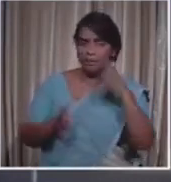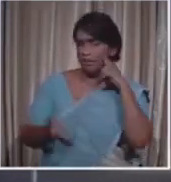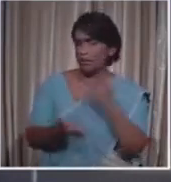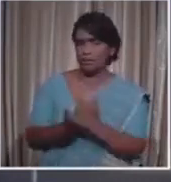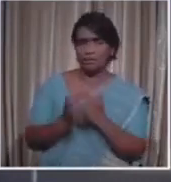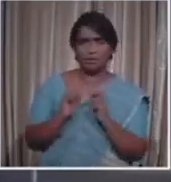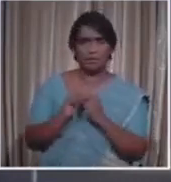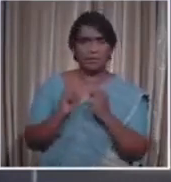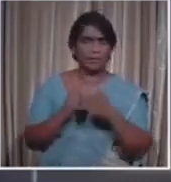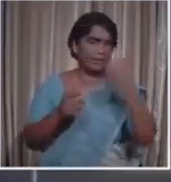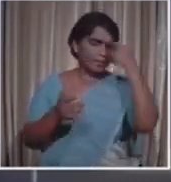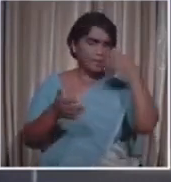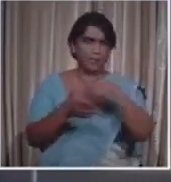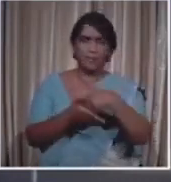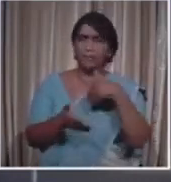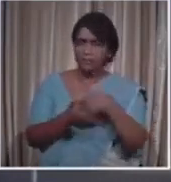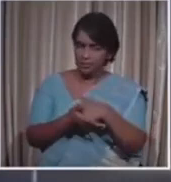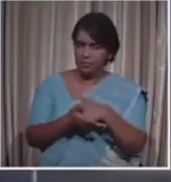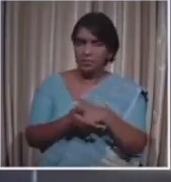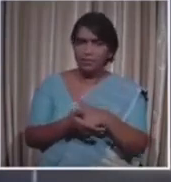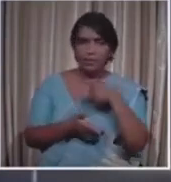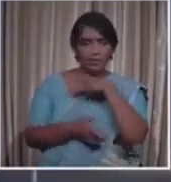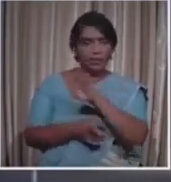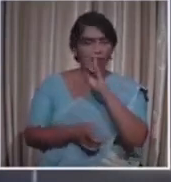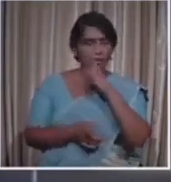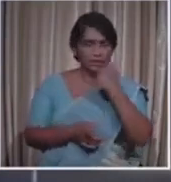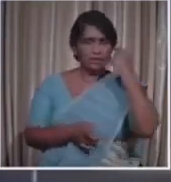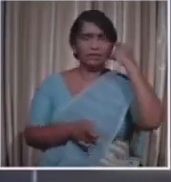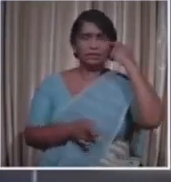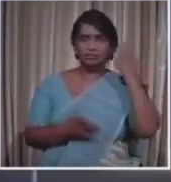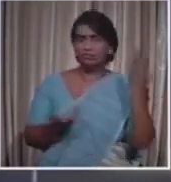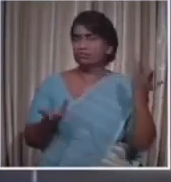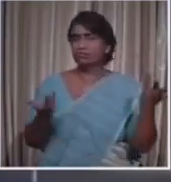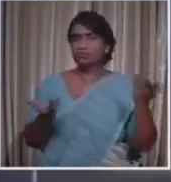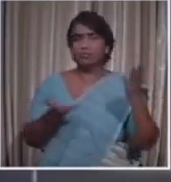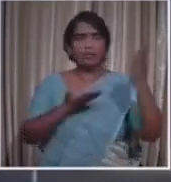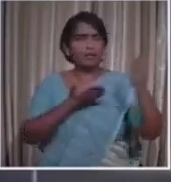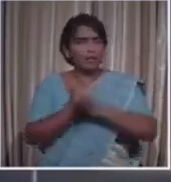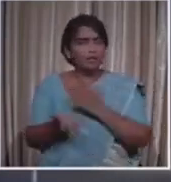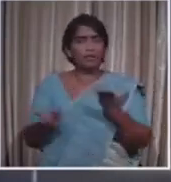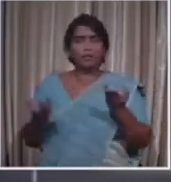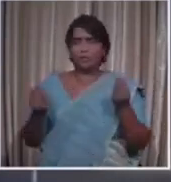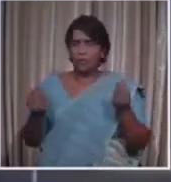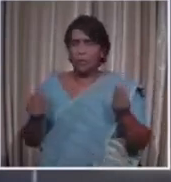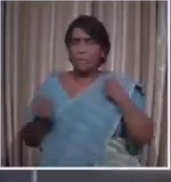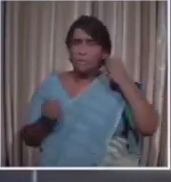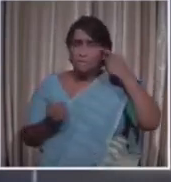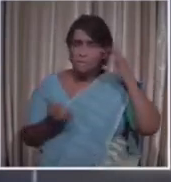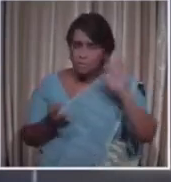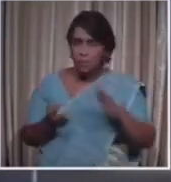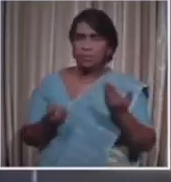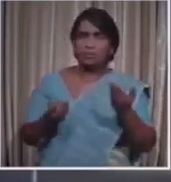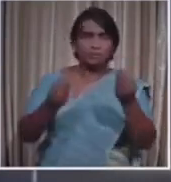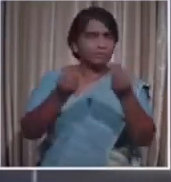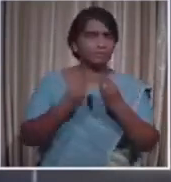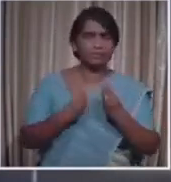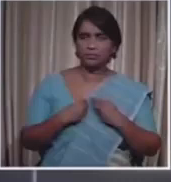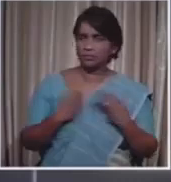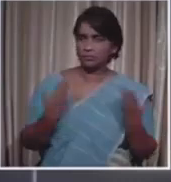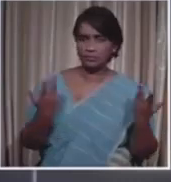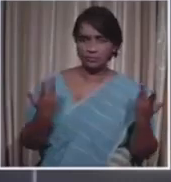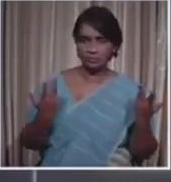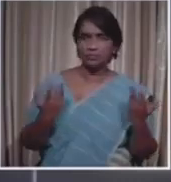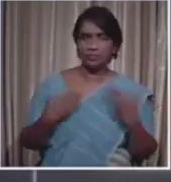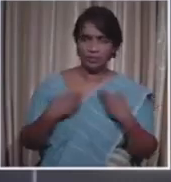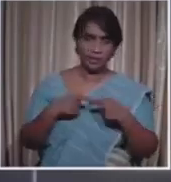බරපතල පීඩාවක. අඩු ගානේ මේ මිනිස්සුන්ට හිතට දැනෙන මොකක්ද කියලා මොකක් හරි සහනයක් බලාපොරොත්තුවක්වත් පේරතක මානක නැහැ. දැන්